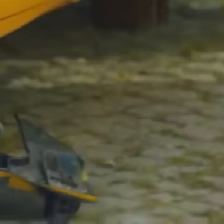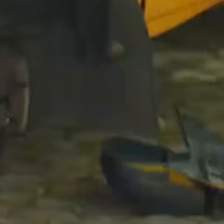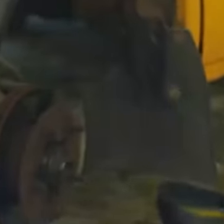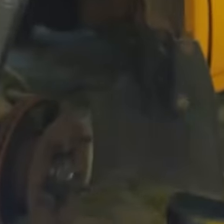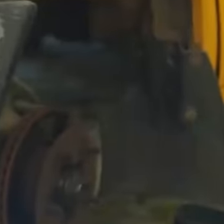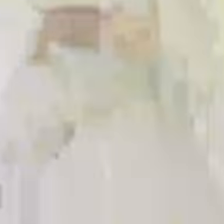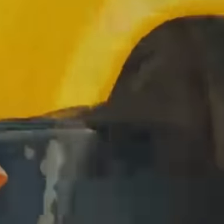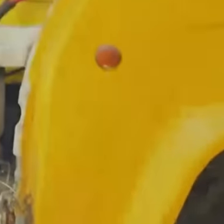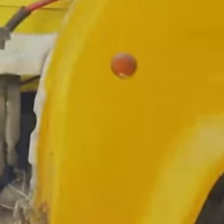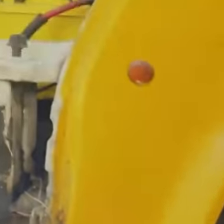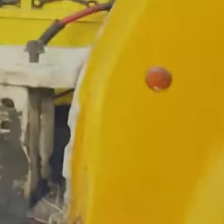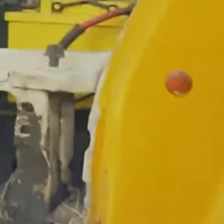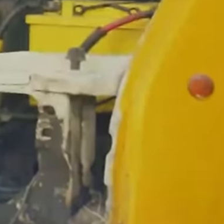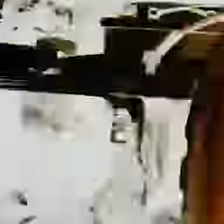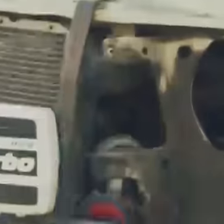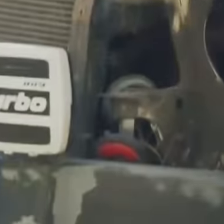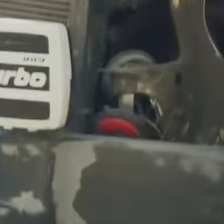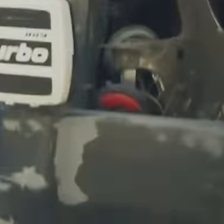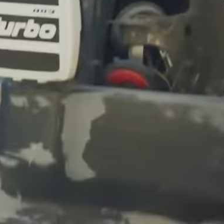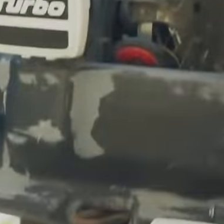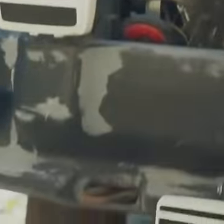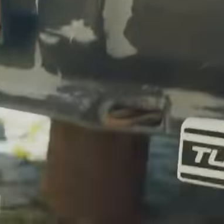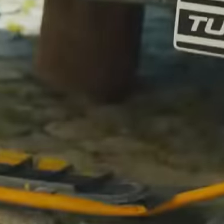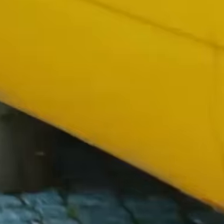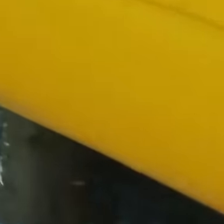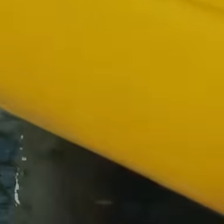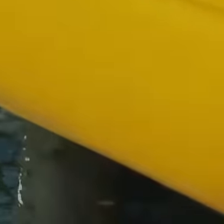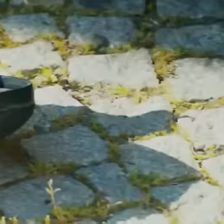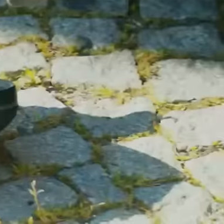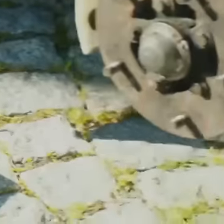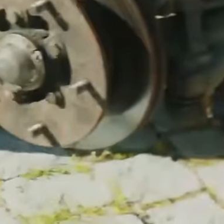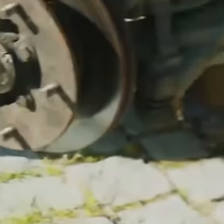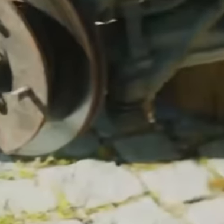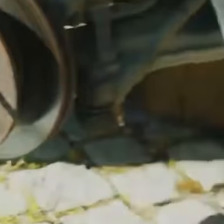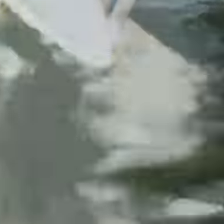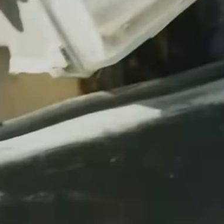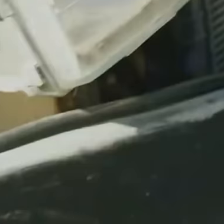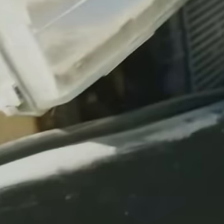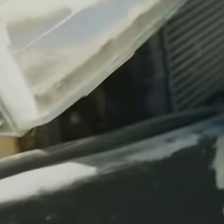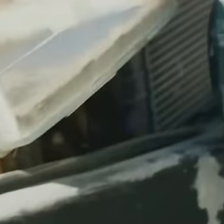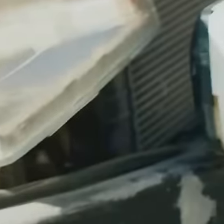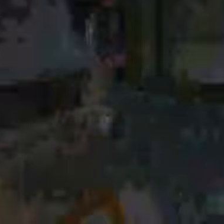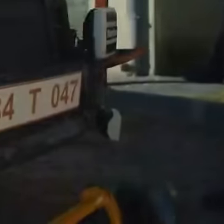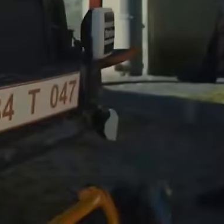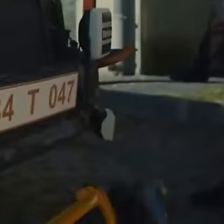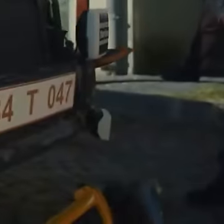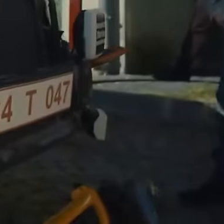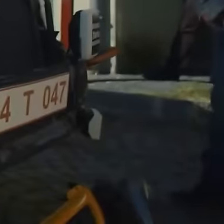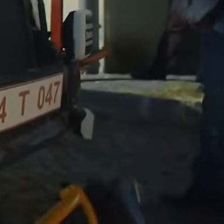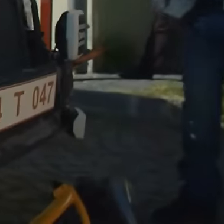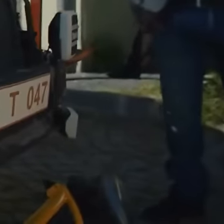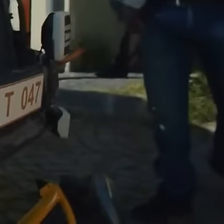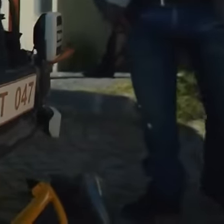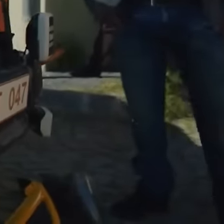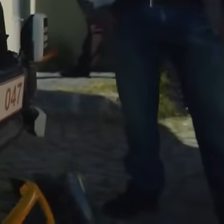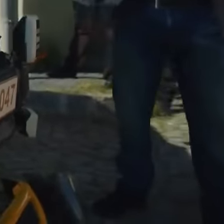Minibüsün tekerleri sökülmüş. Motor darma duman, farlar yere sarkmış. Pert halde sokağın ortasında duruyor. İlyas önde kollarını